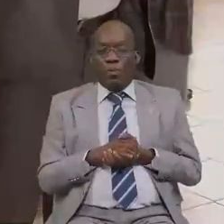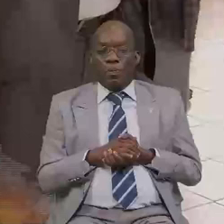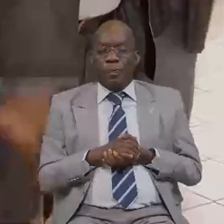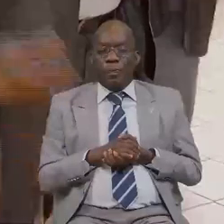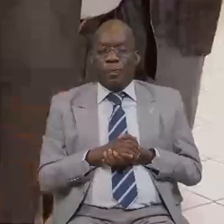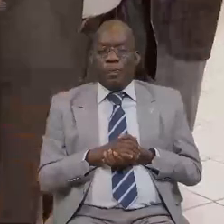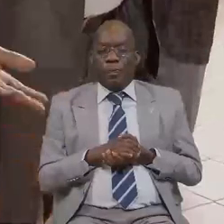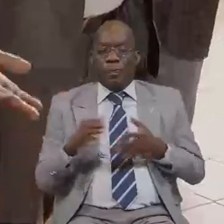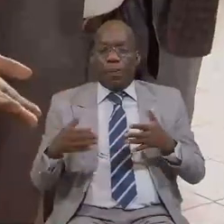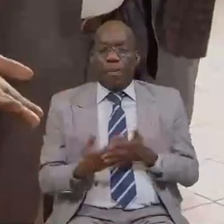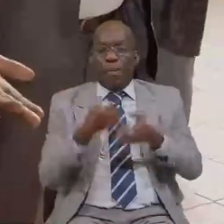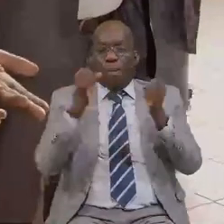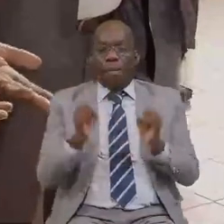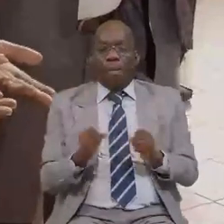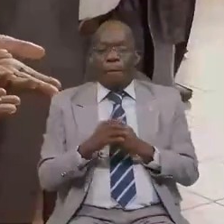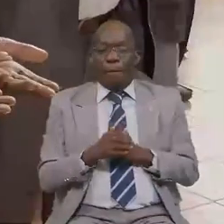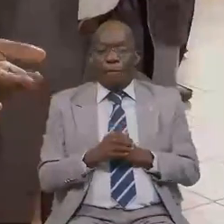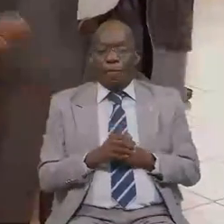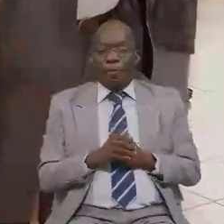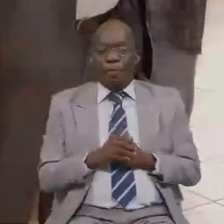Une nouvelle force.